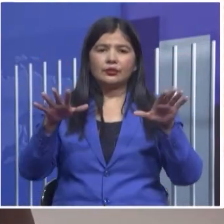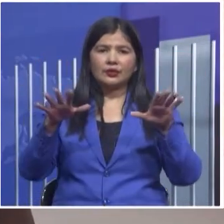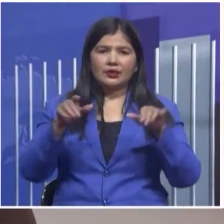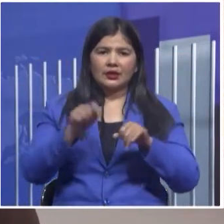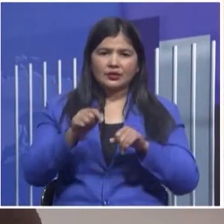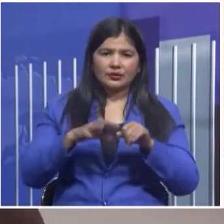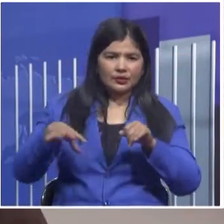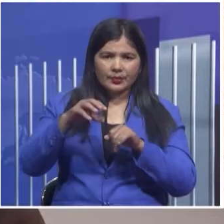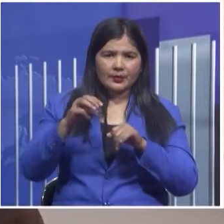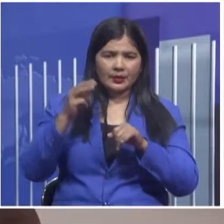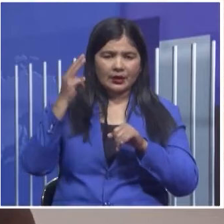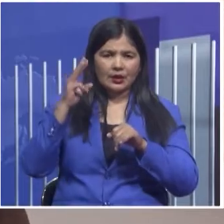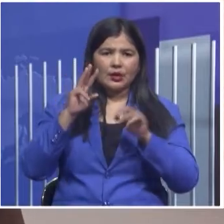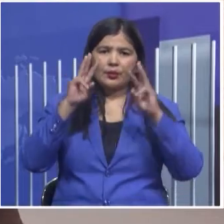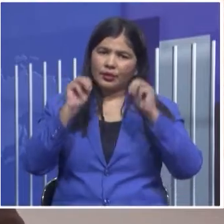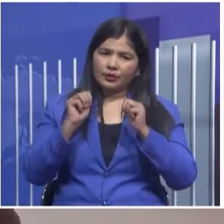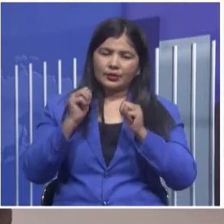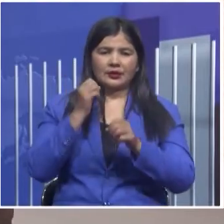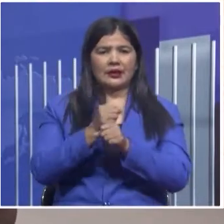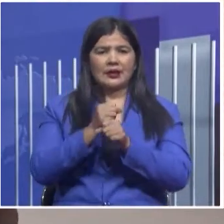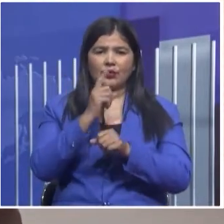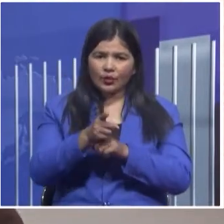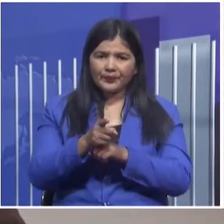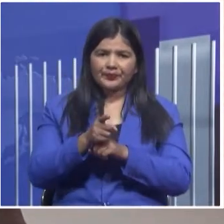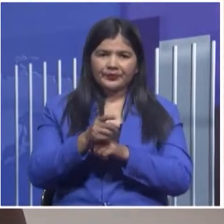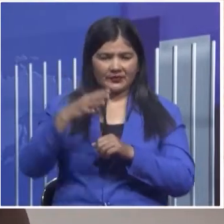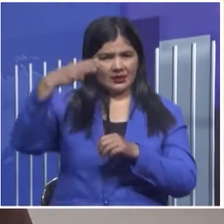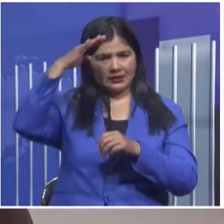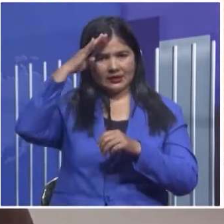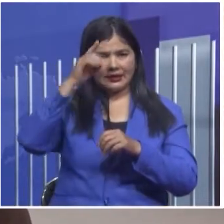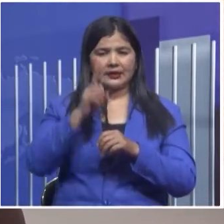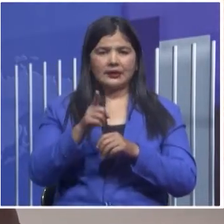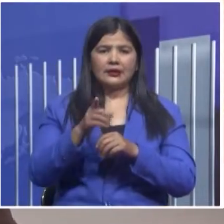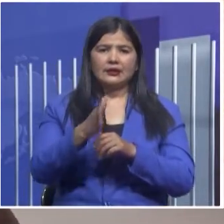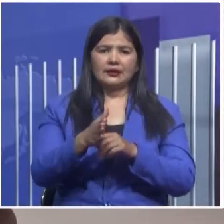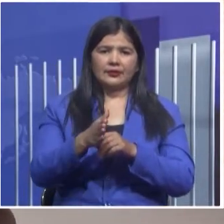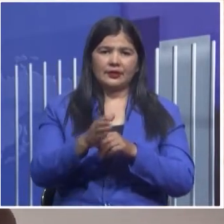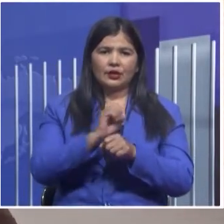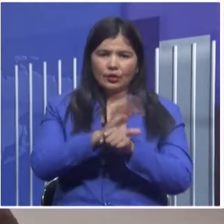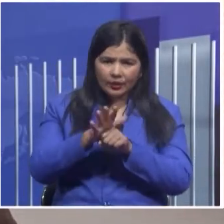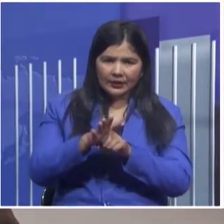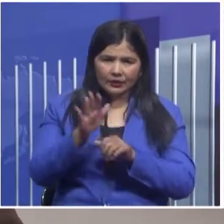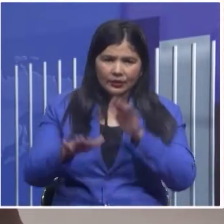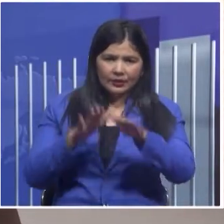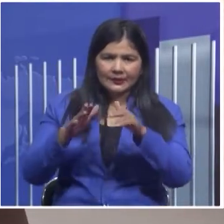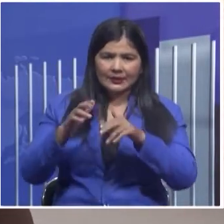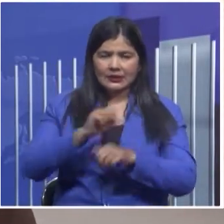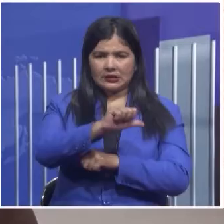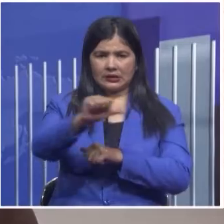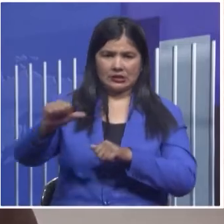यसको सबभन्दा महत्त्वपूर्ण कार्य हुन जानेछ। र सरकारले पनि कुनै कदम चाल्दाखेरि जनताको